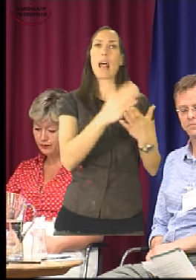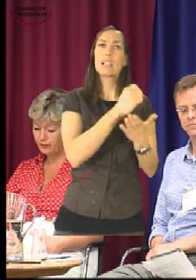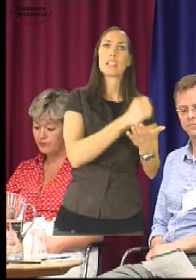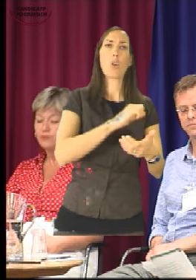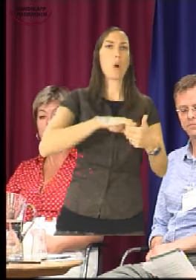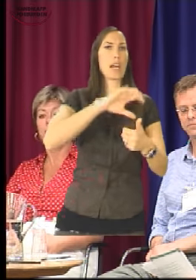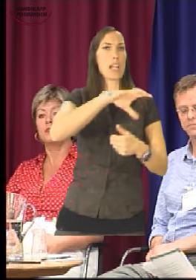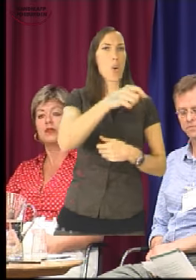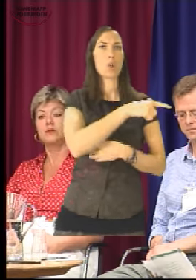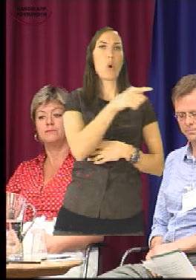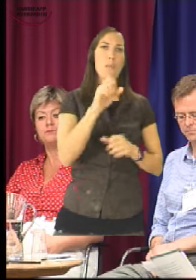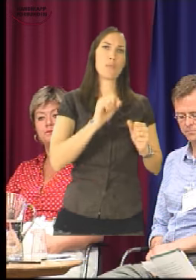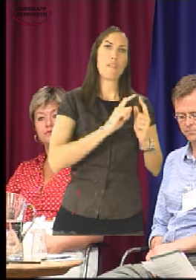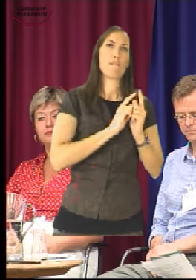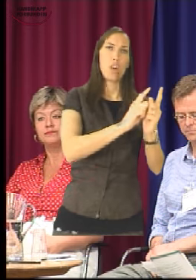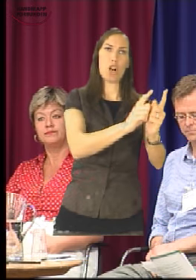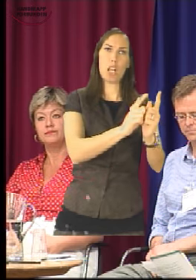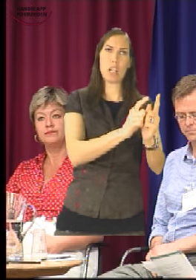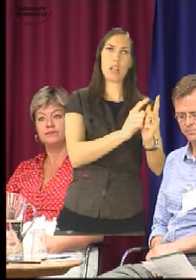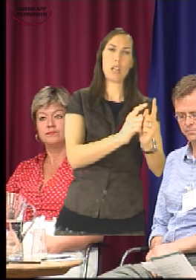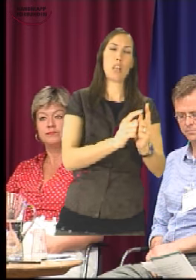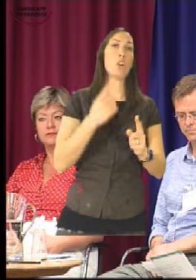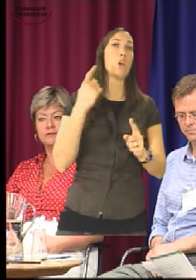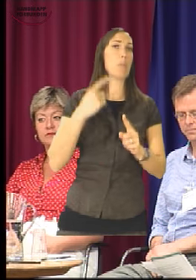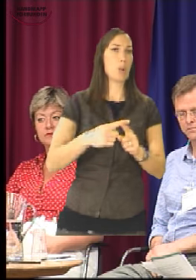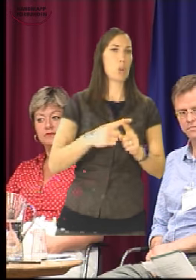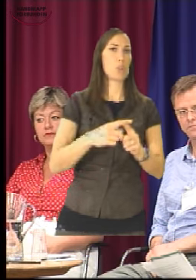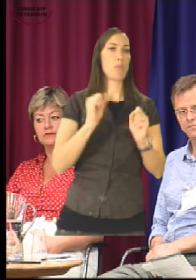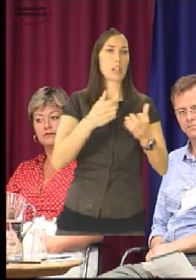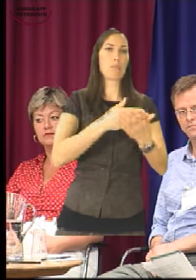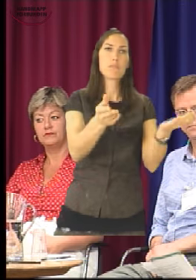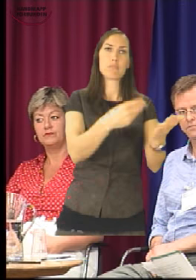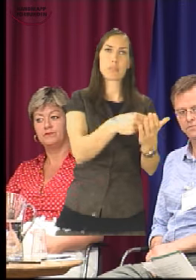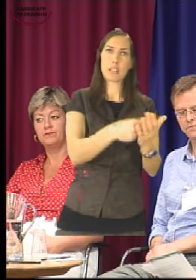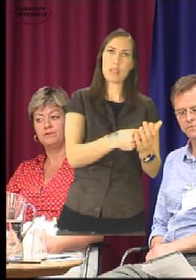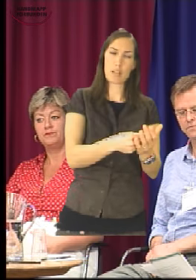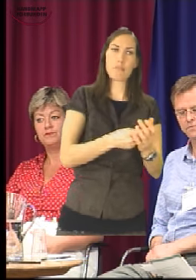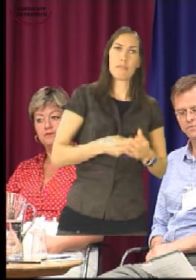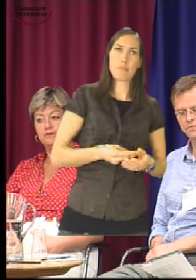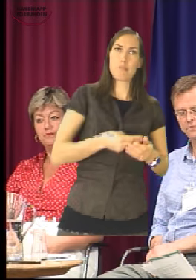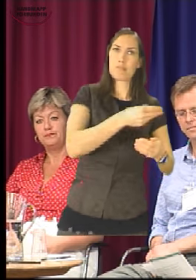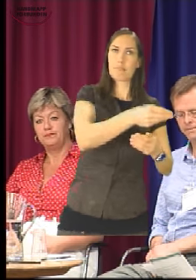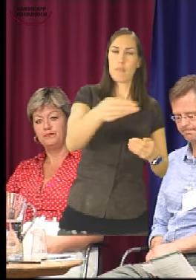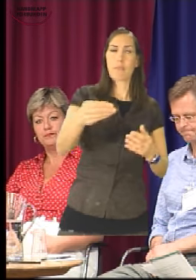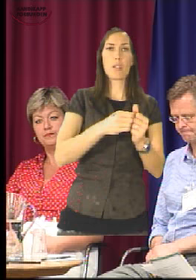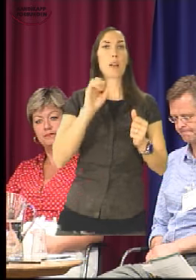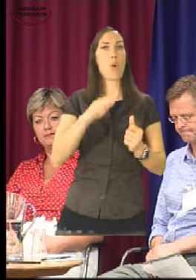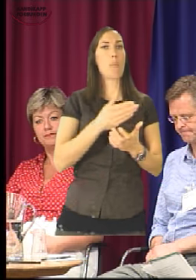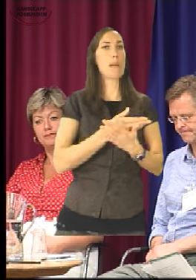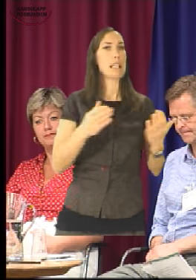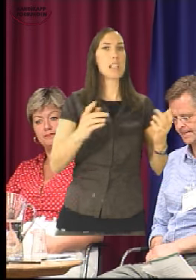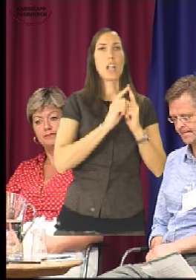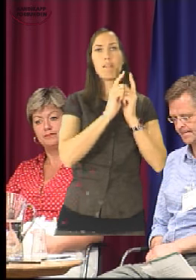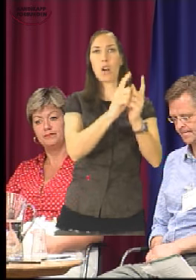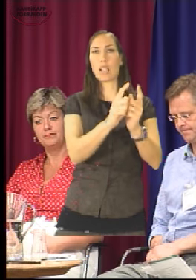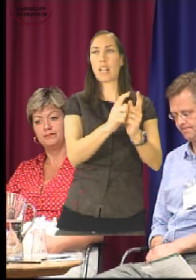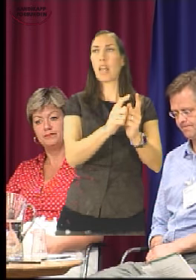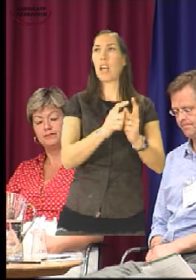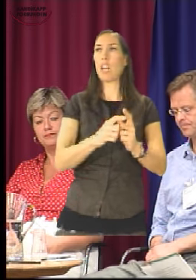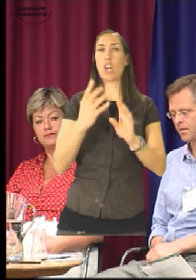upp till det här. Och man har också satt ut medel. Men lever man inte upp till att minska